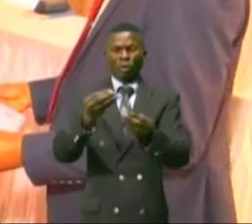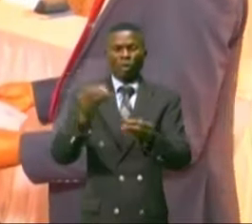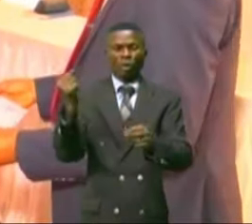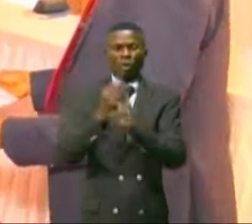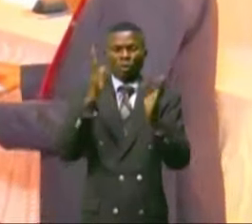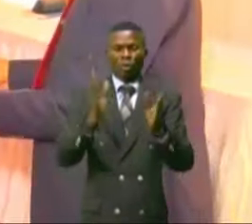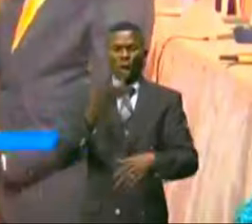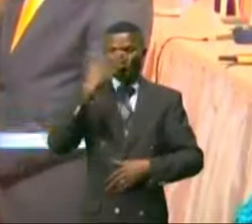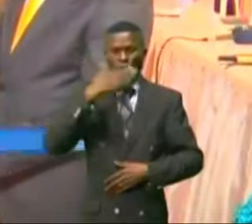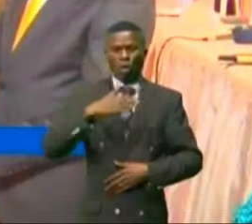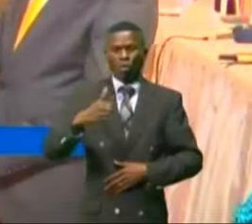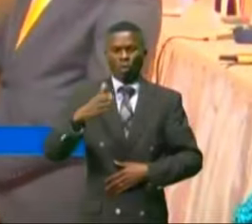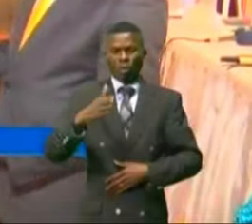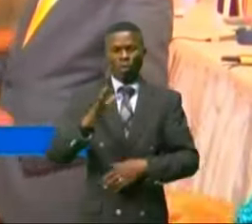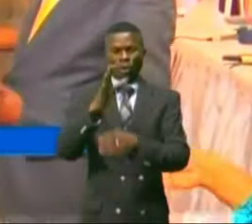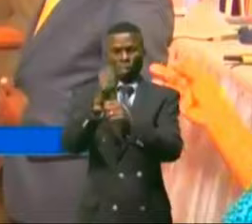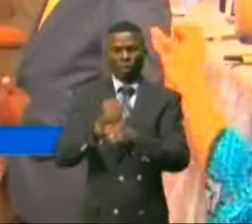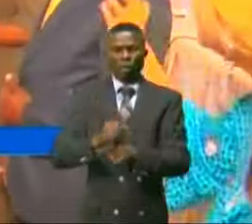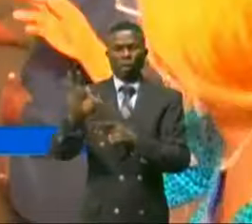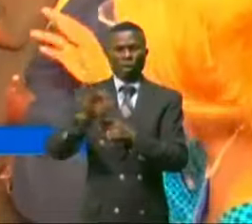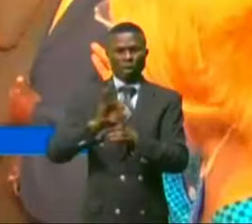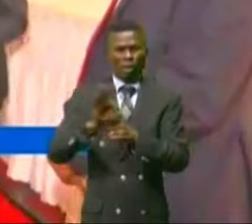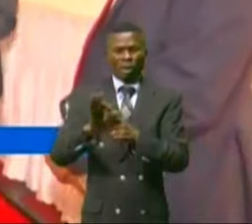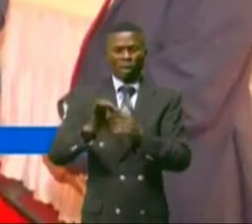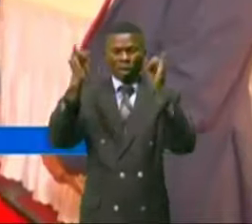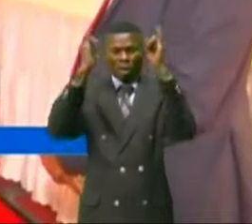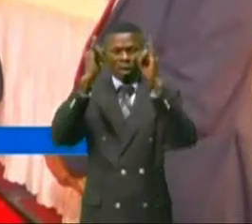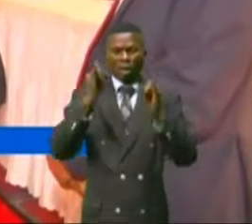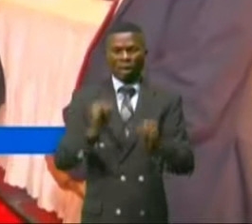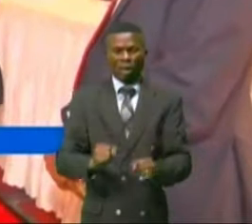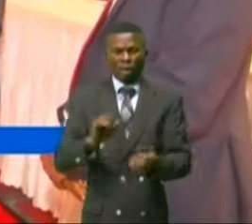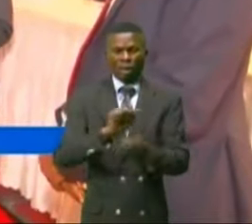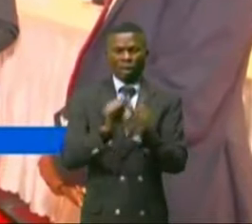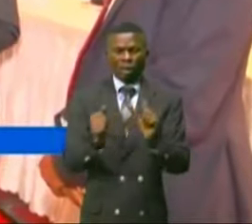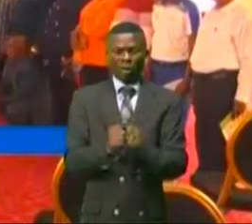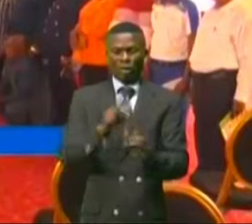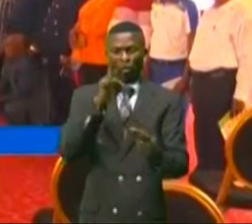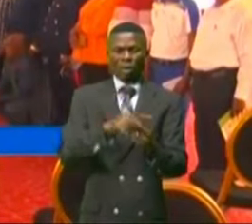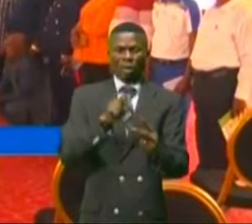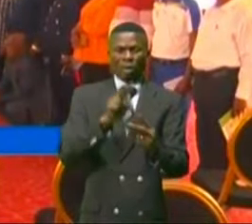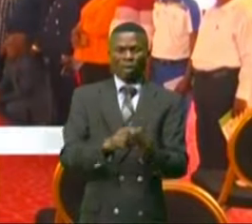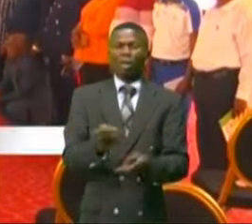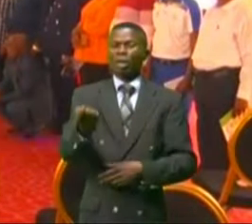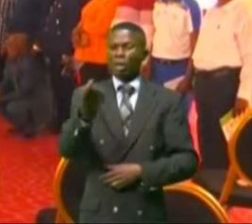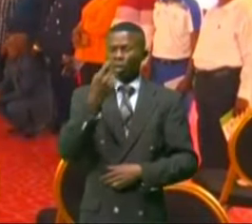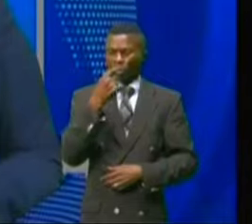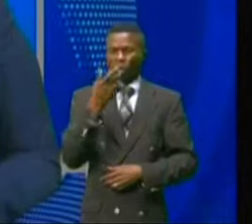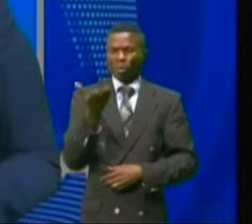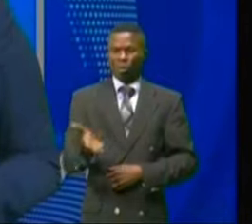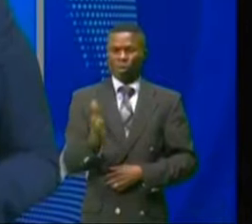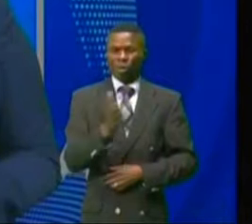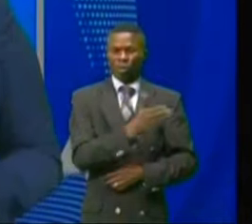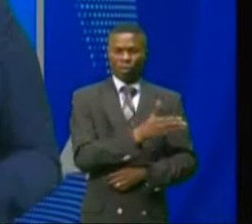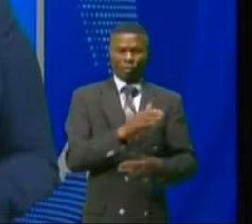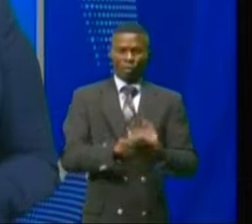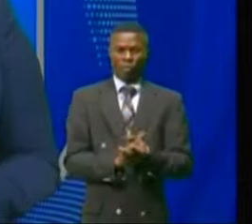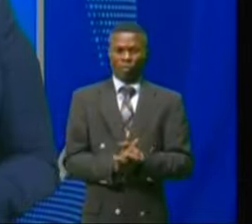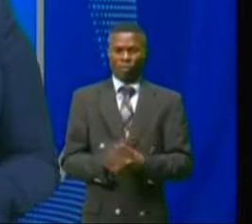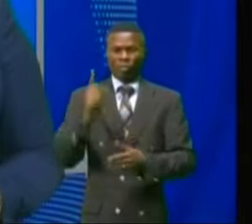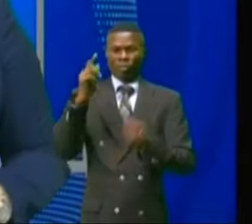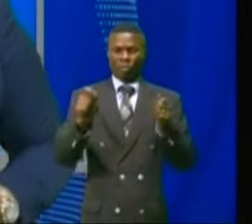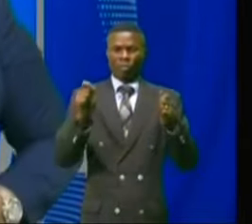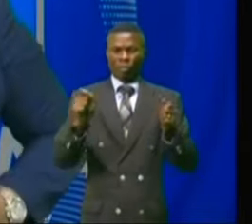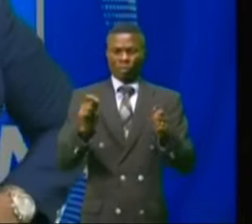professionnels de santé qui ont reçu une formation en ligne sur la chaîne d'approvisionnement en médicaments. Un